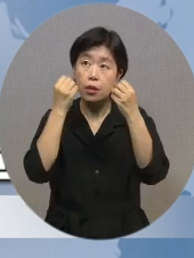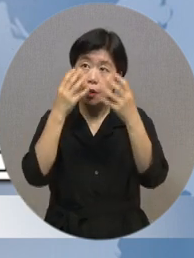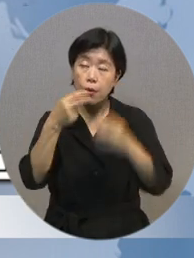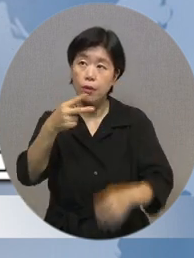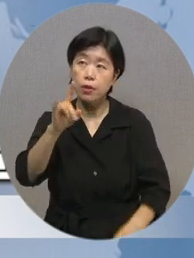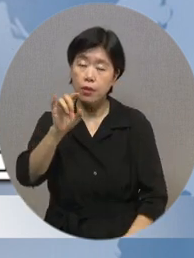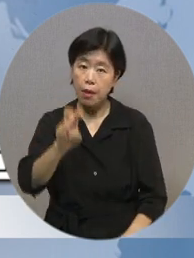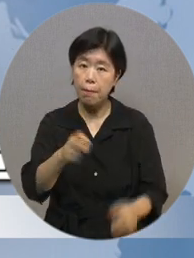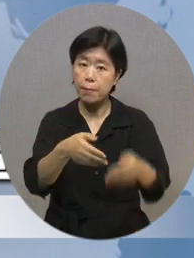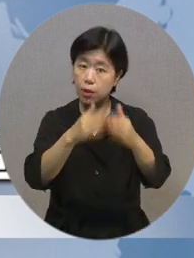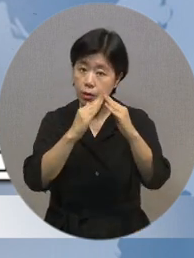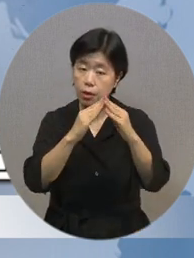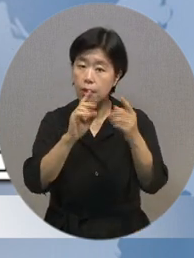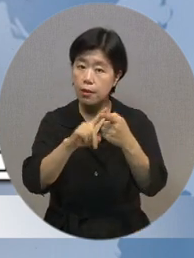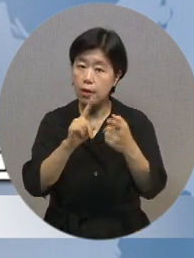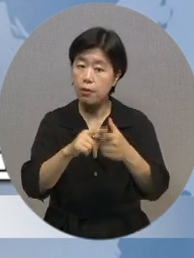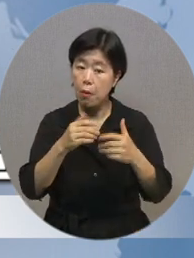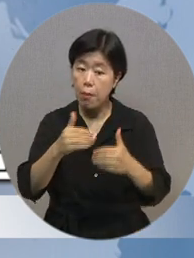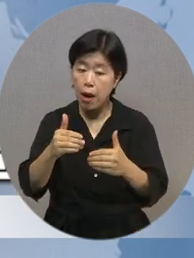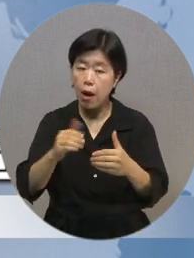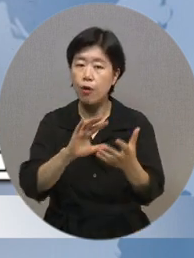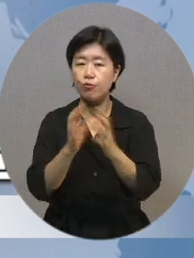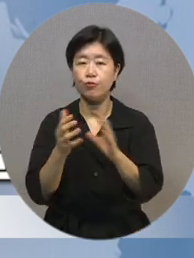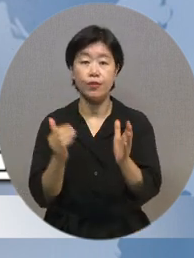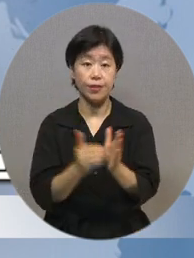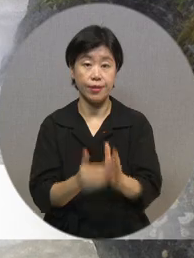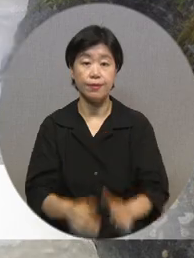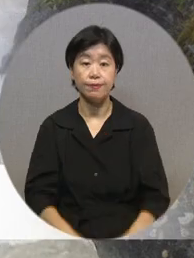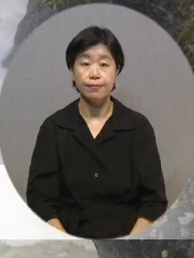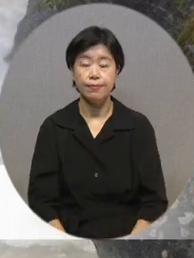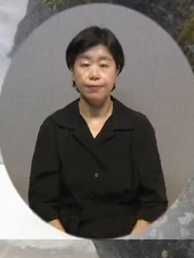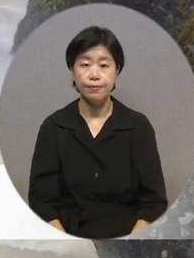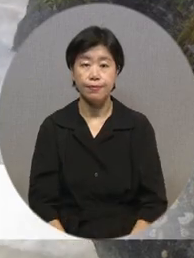방향을 협의했습니다. 김재상 기자입니다.